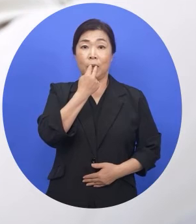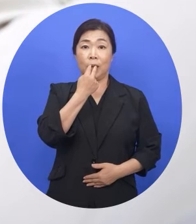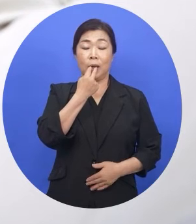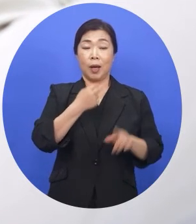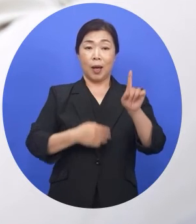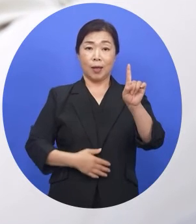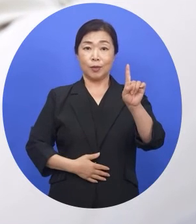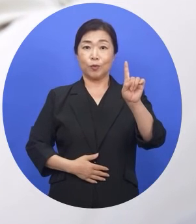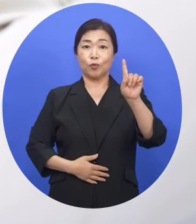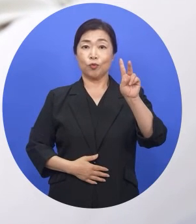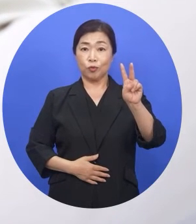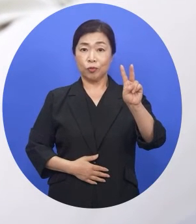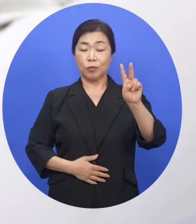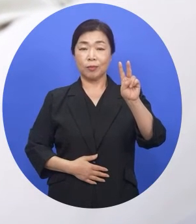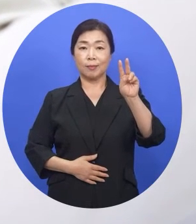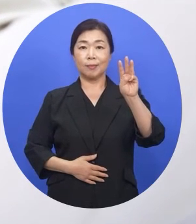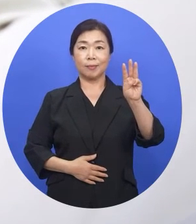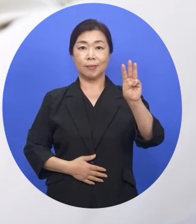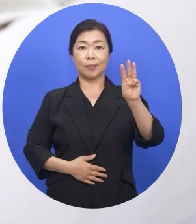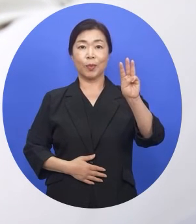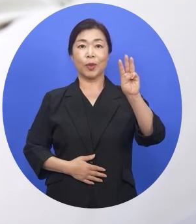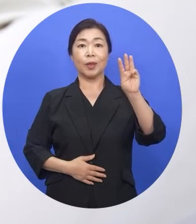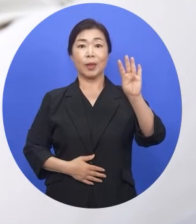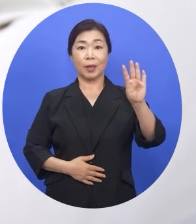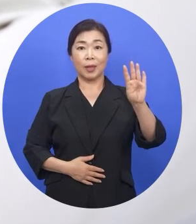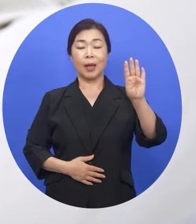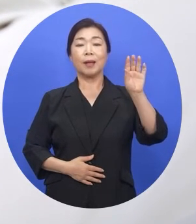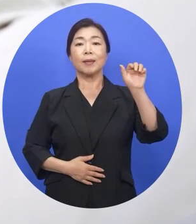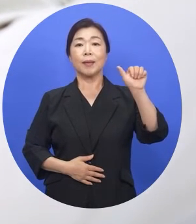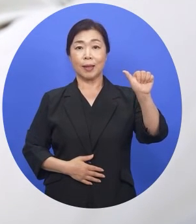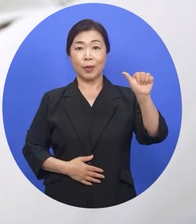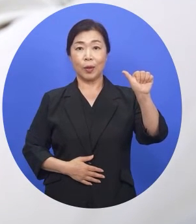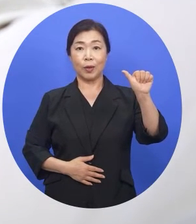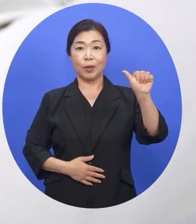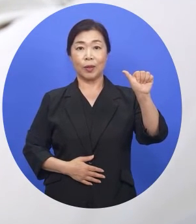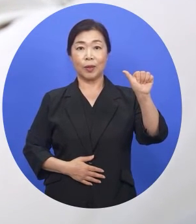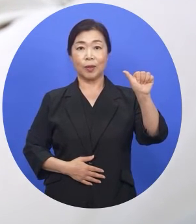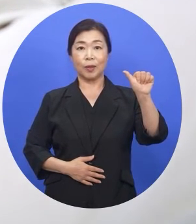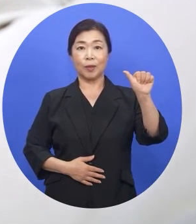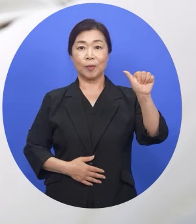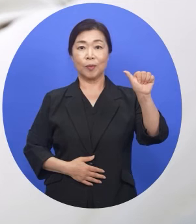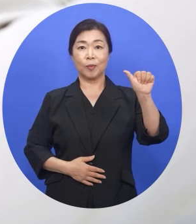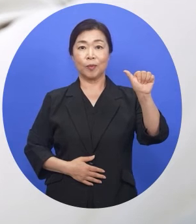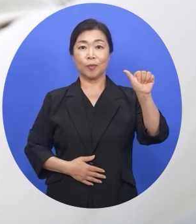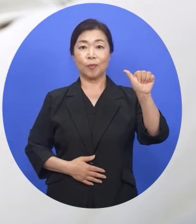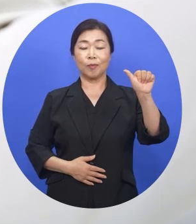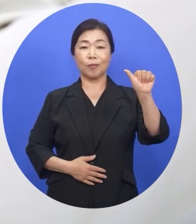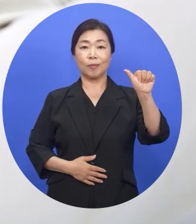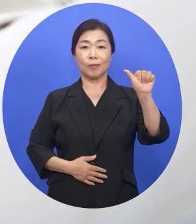하나, 둘, 셋, 넷, 다섯.